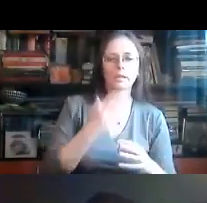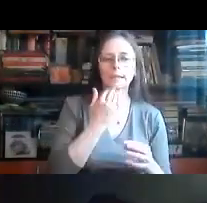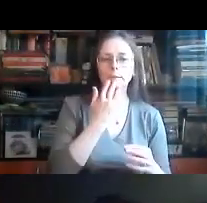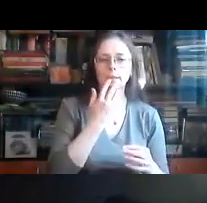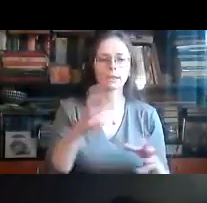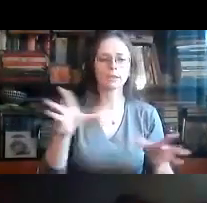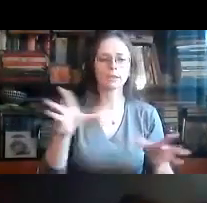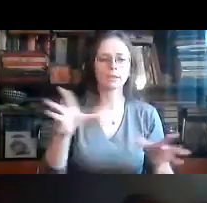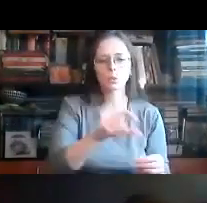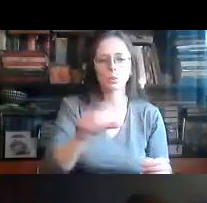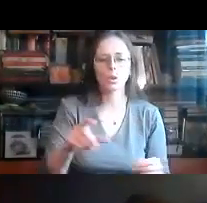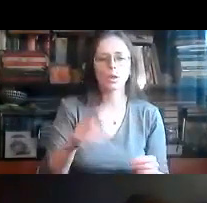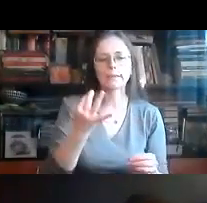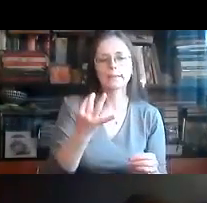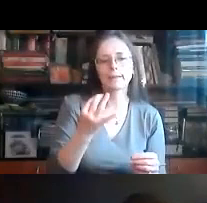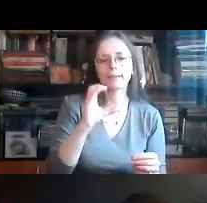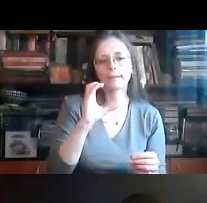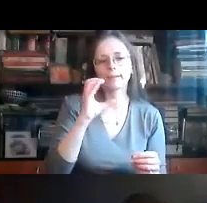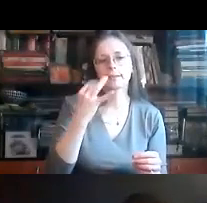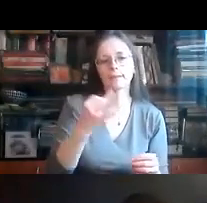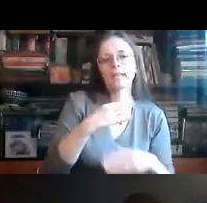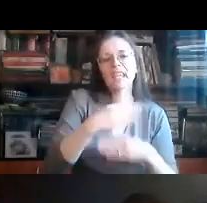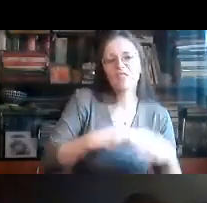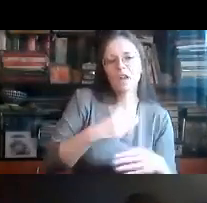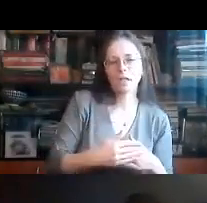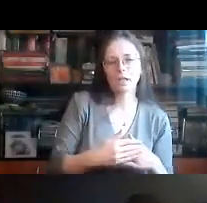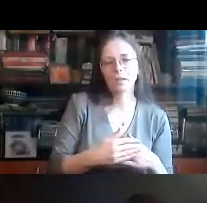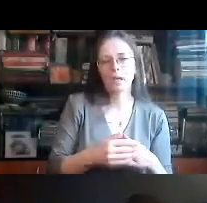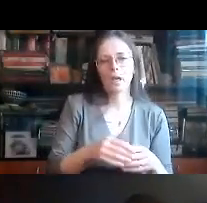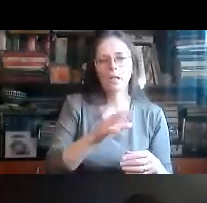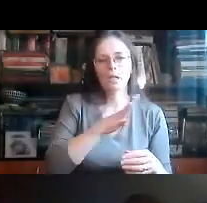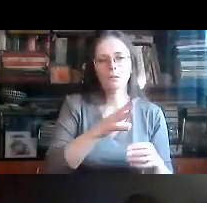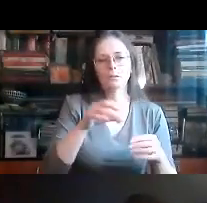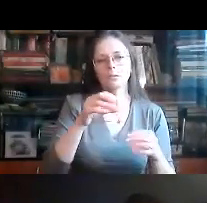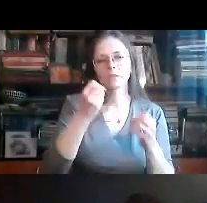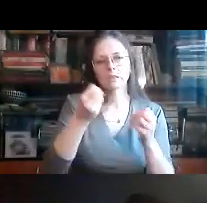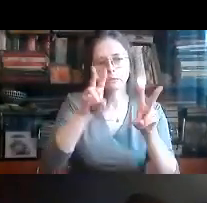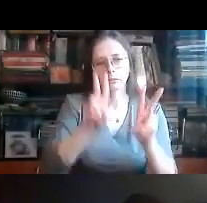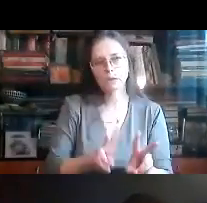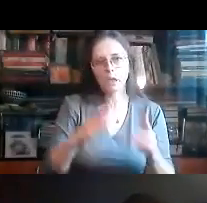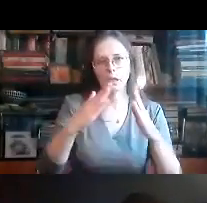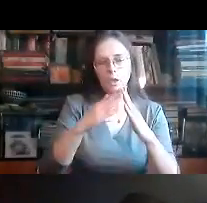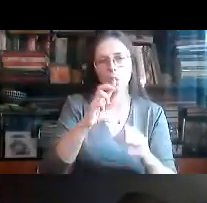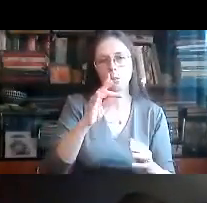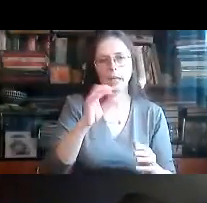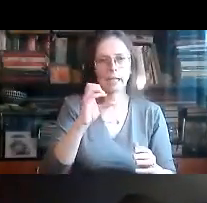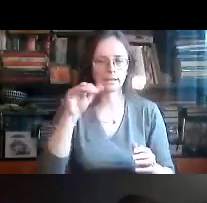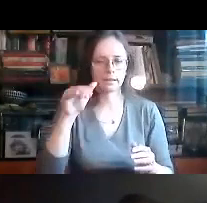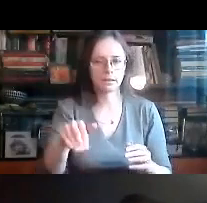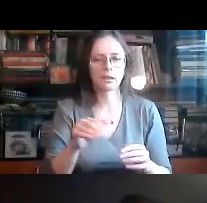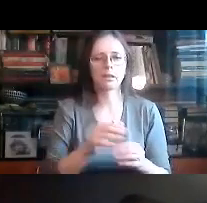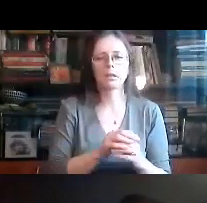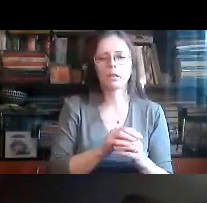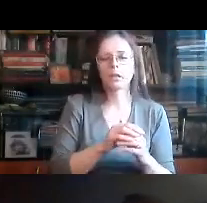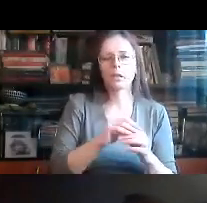домом брестским проект. Они репетируют у нас на площадке. Настя училась в моей студии тоже, и она вот